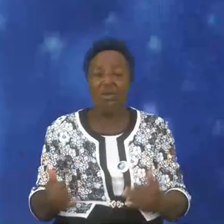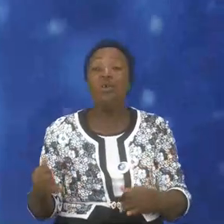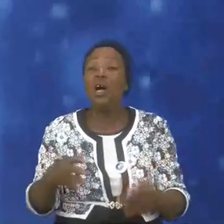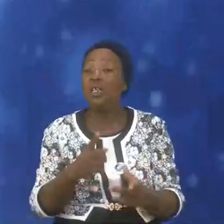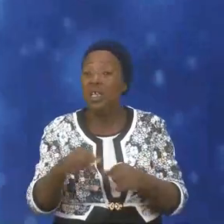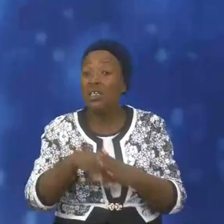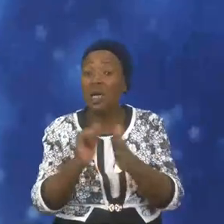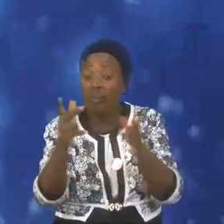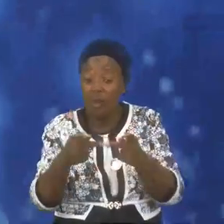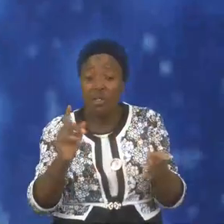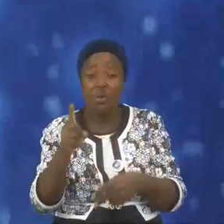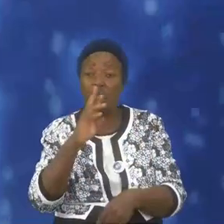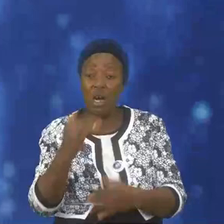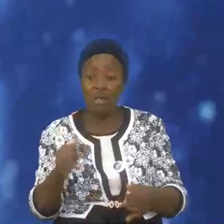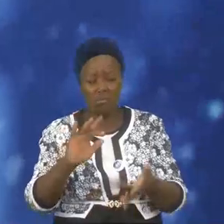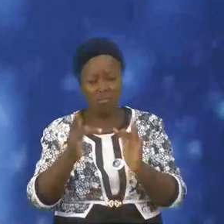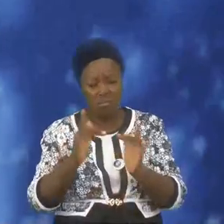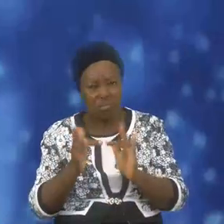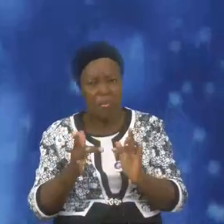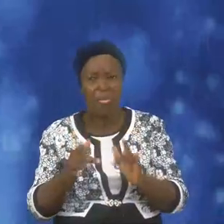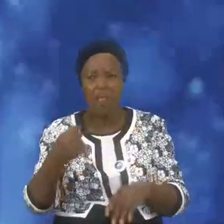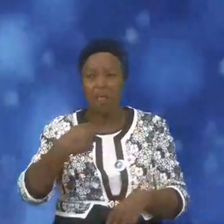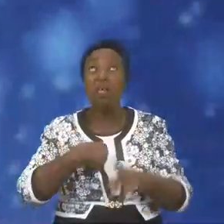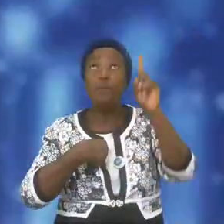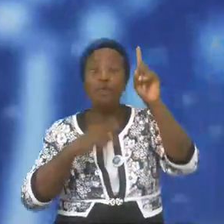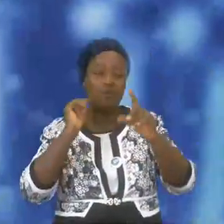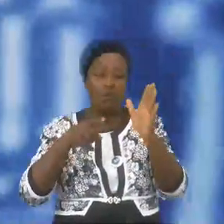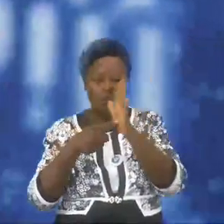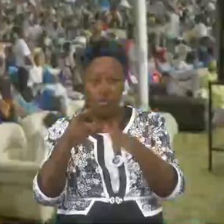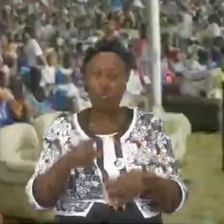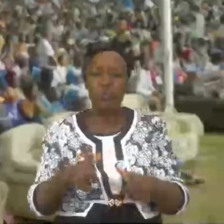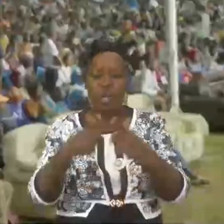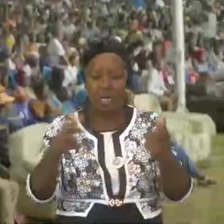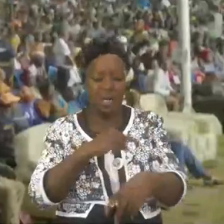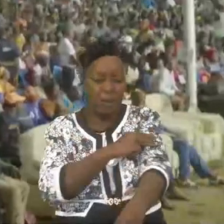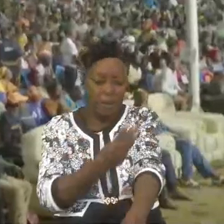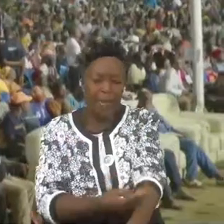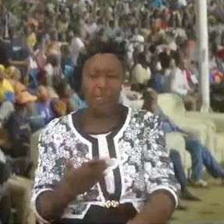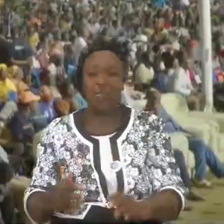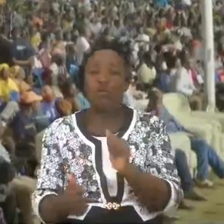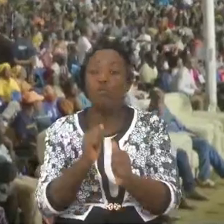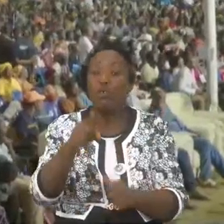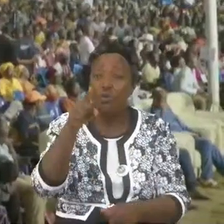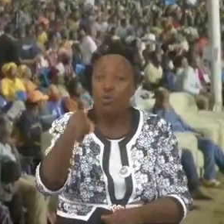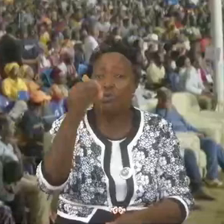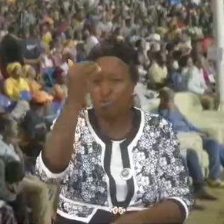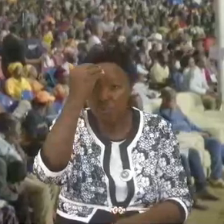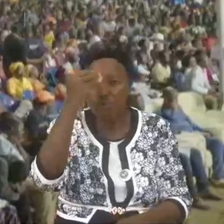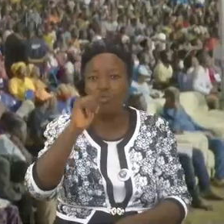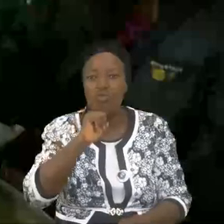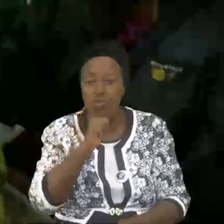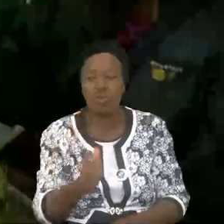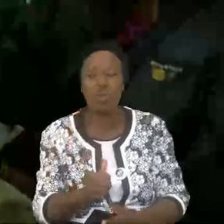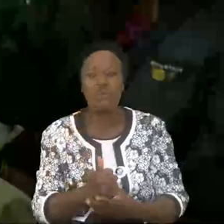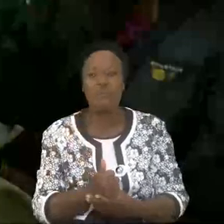là où tu es, sur en ligne, je t'annoncerai de grandes choses que tu ne connais